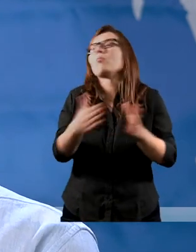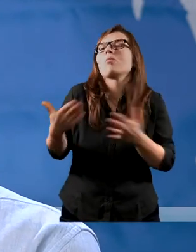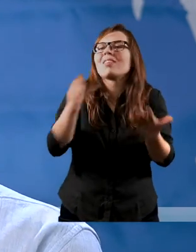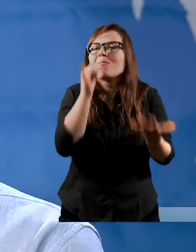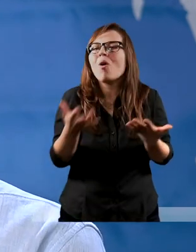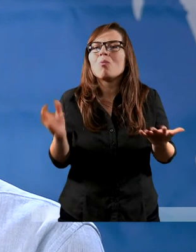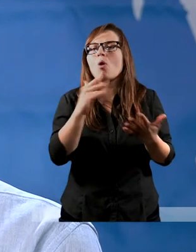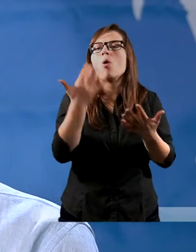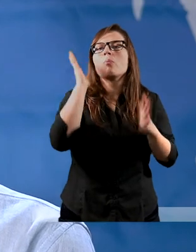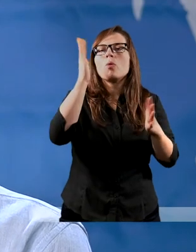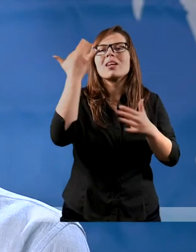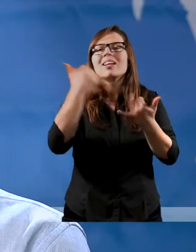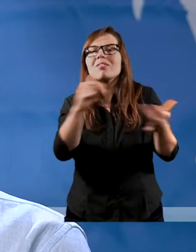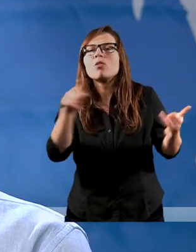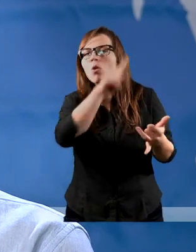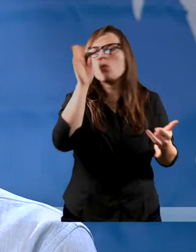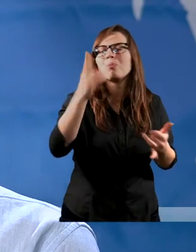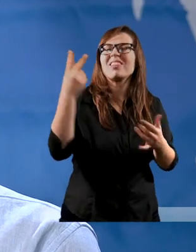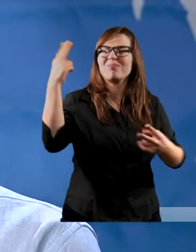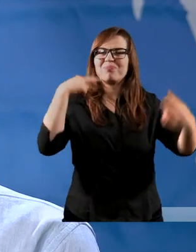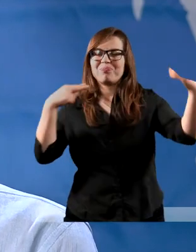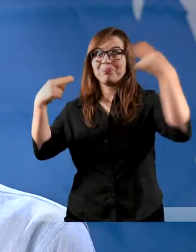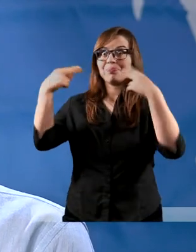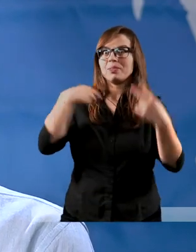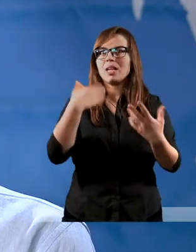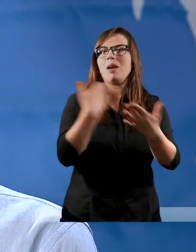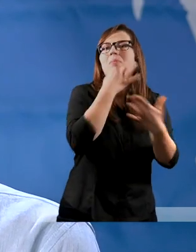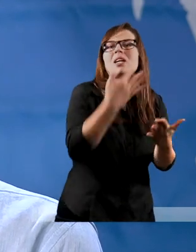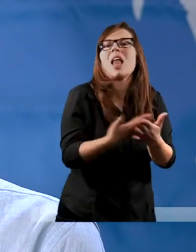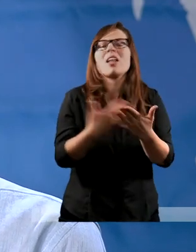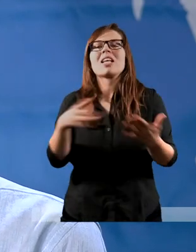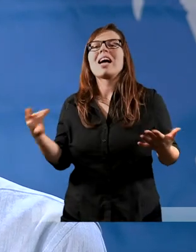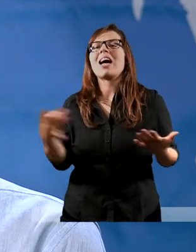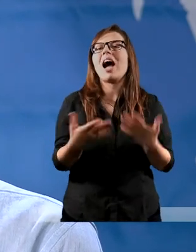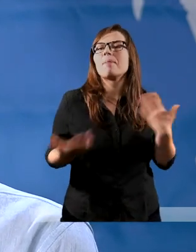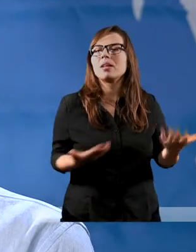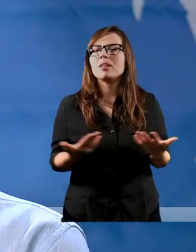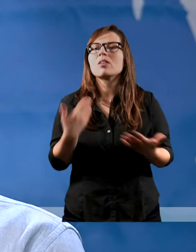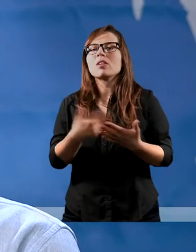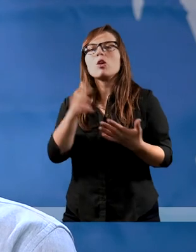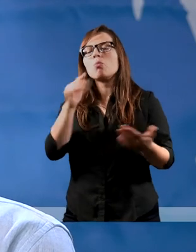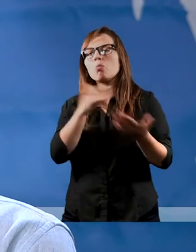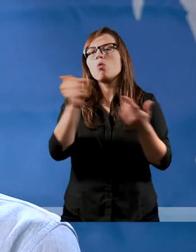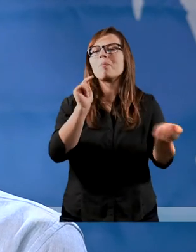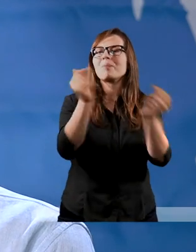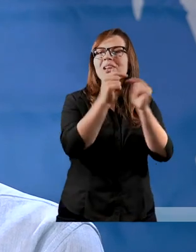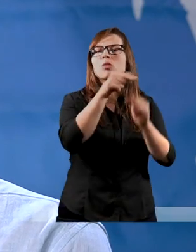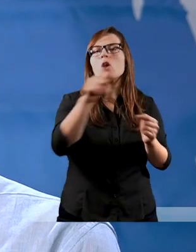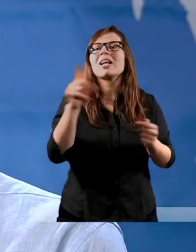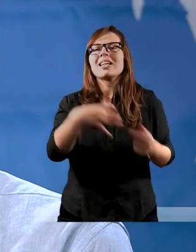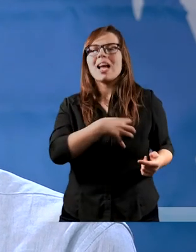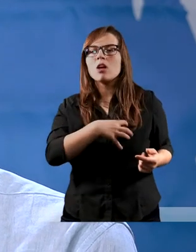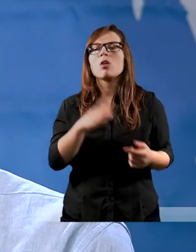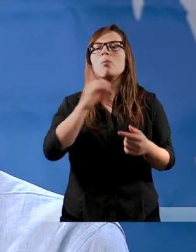w porządku, bo potem kilkadziesiąt par oczu będzie patrzyło na mnie i pytało, dlaczego nie gramy. Muszę przedyskutować to z reżyserem i